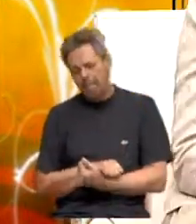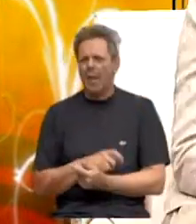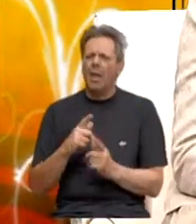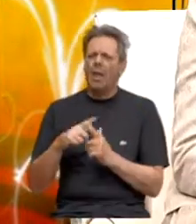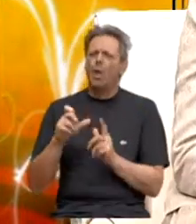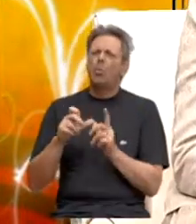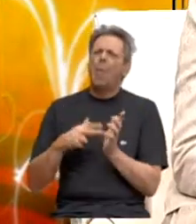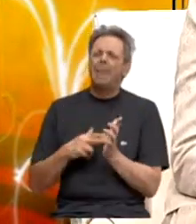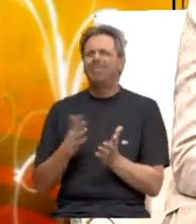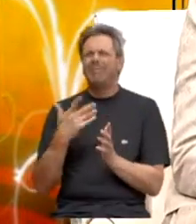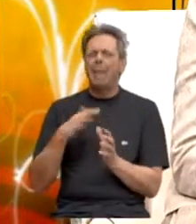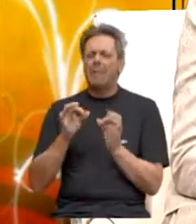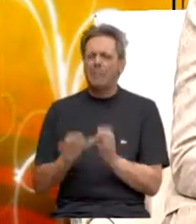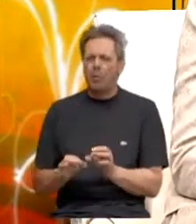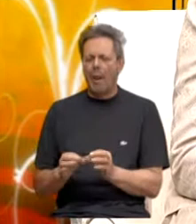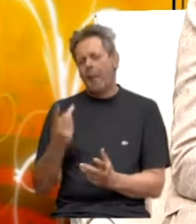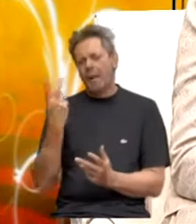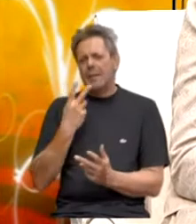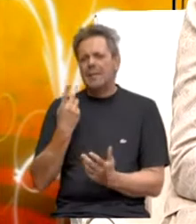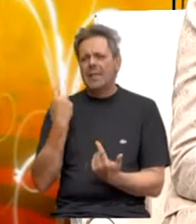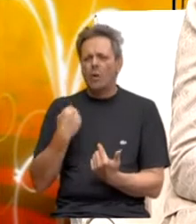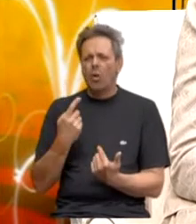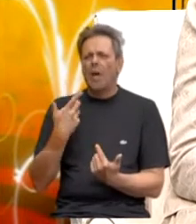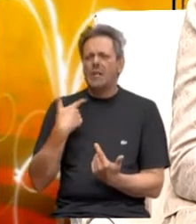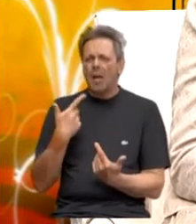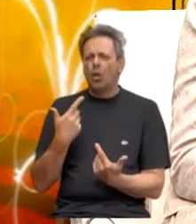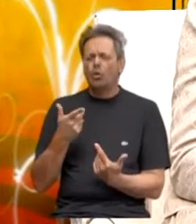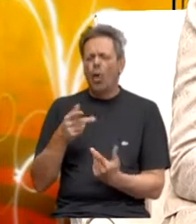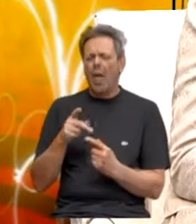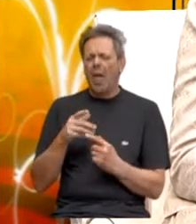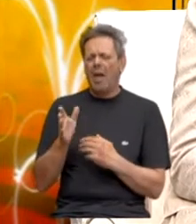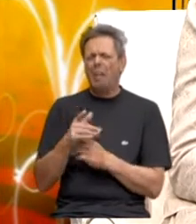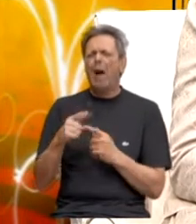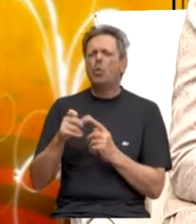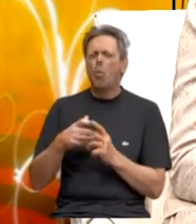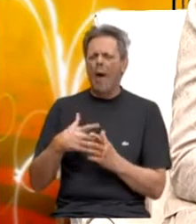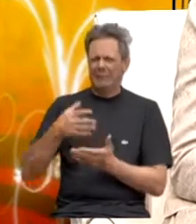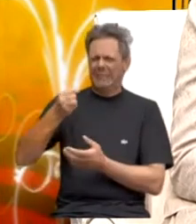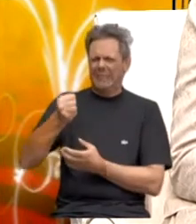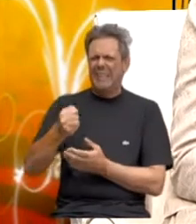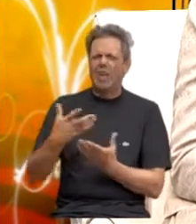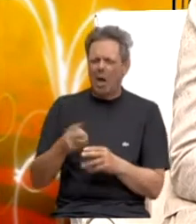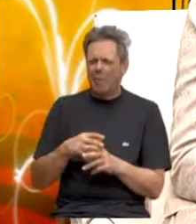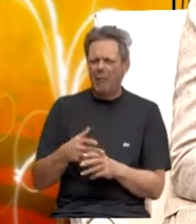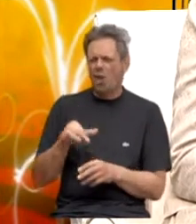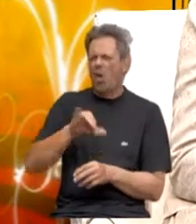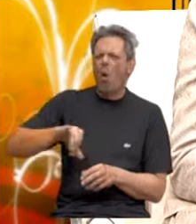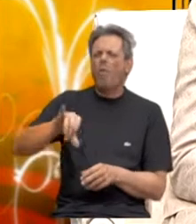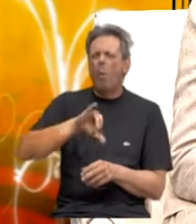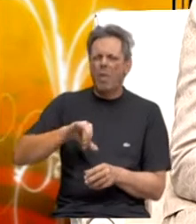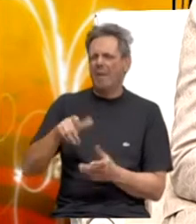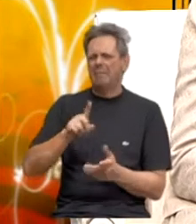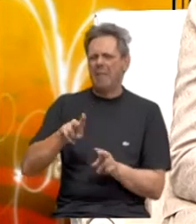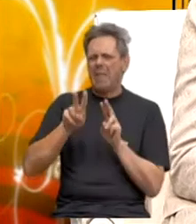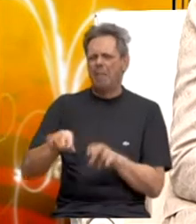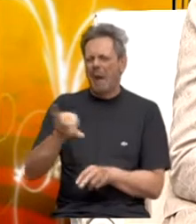baš nisam sigurna, jer se bojim da je iscijeđena prilično i da je nju uliveno ulje koje nije pravo. Aha, od tune. Međutim,